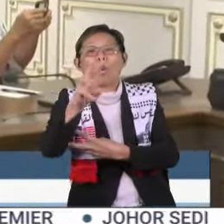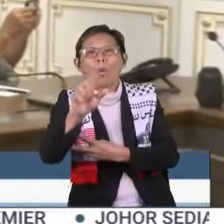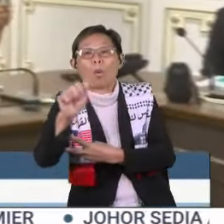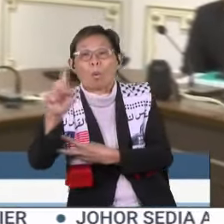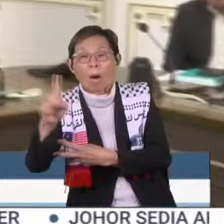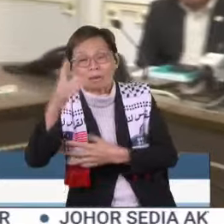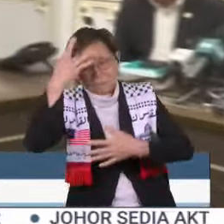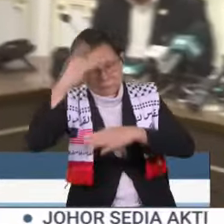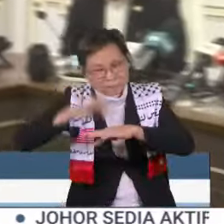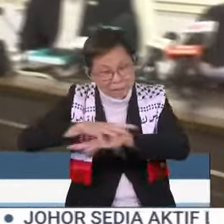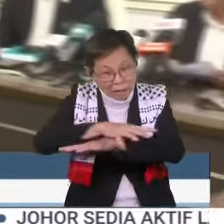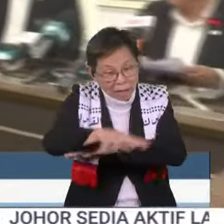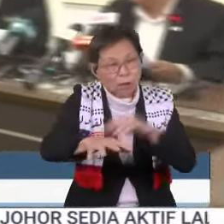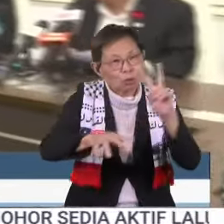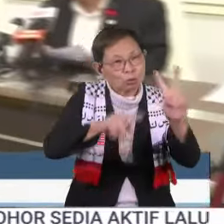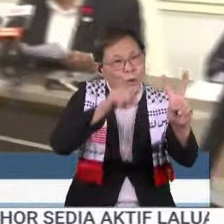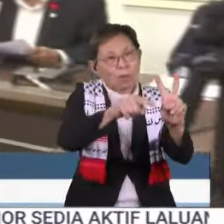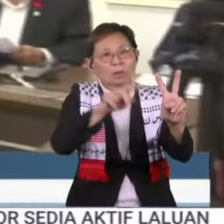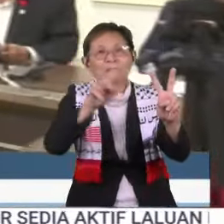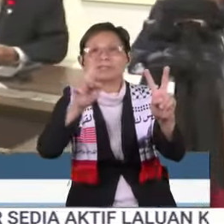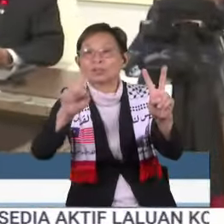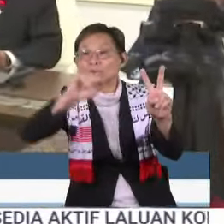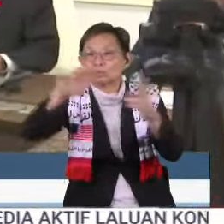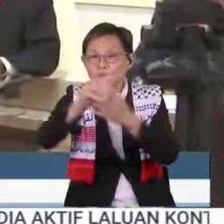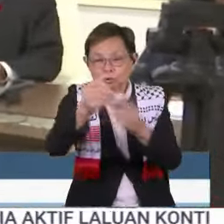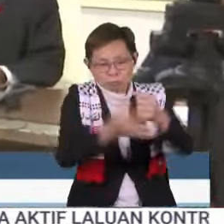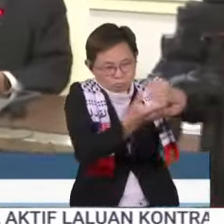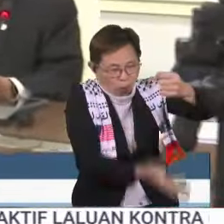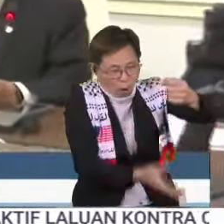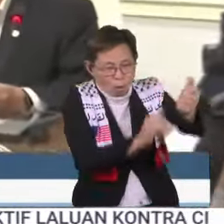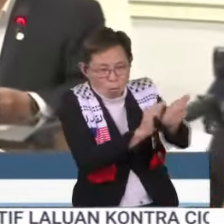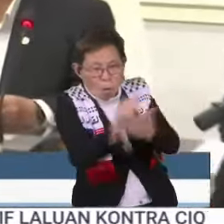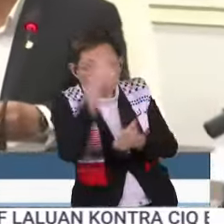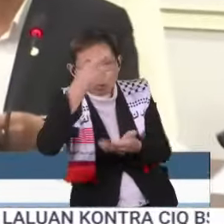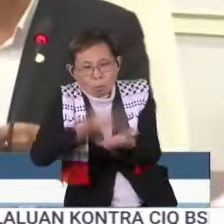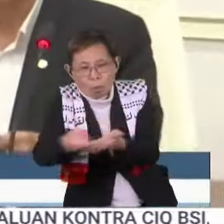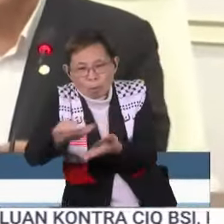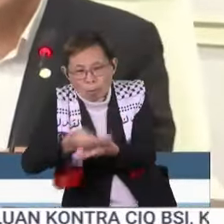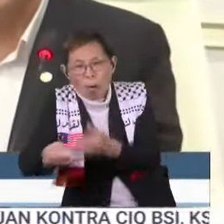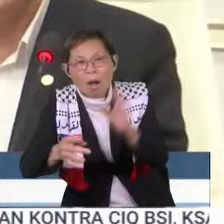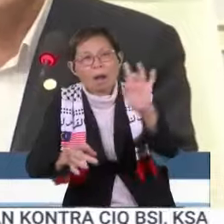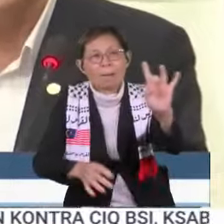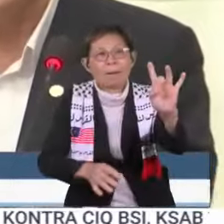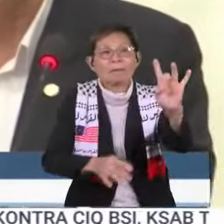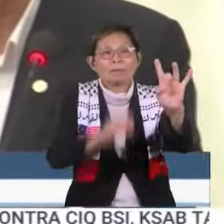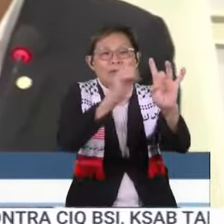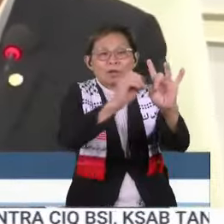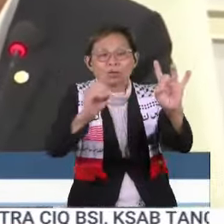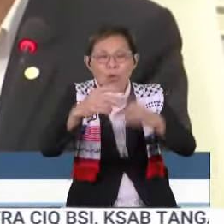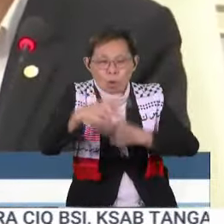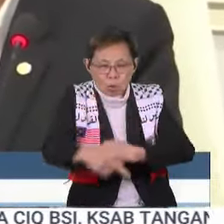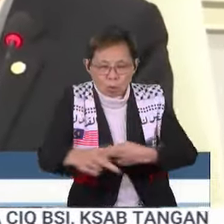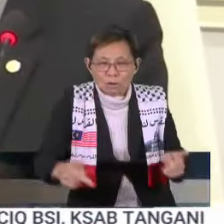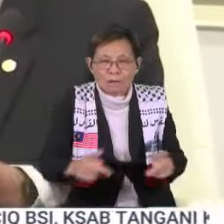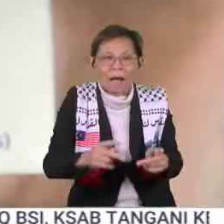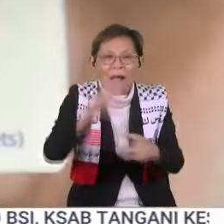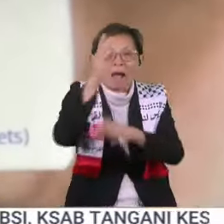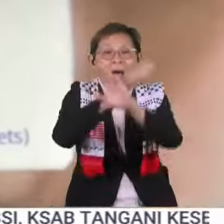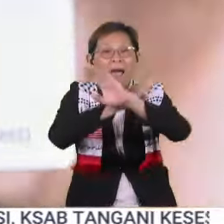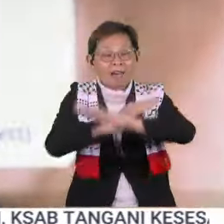itu, katanya sejumlah RM2.1 juta telah diluluskan untuk pembelian tambahan 800 kotak pil antivirus